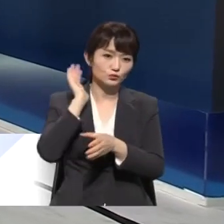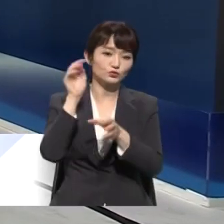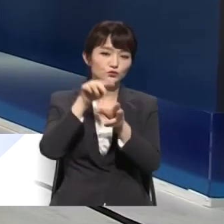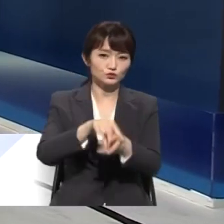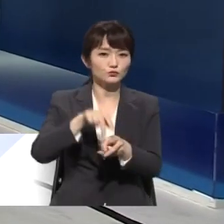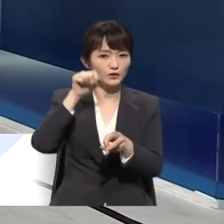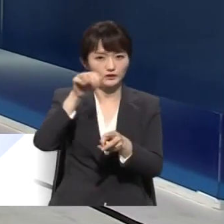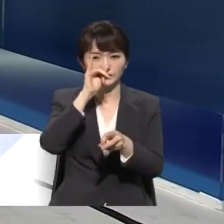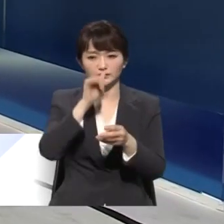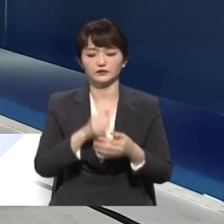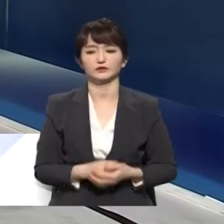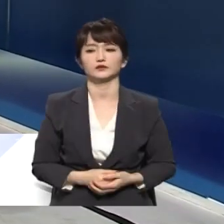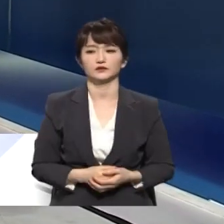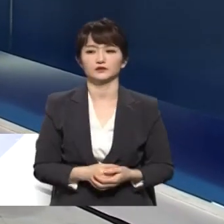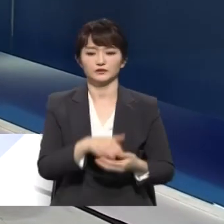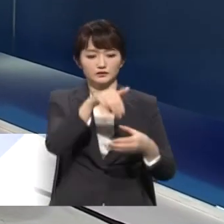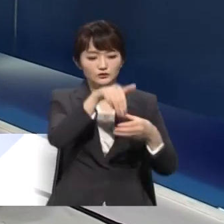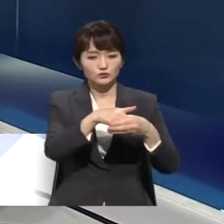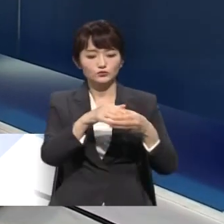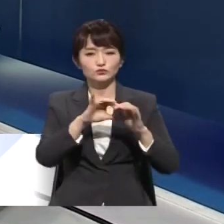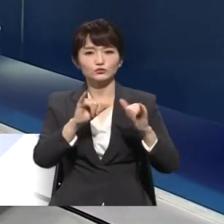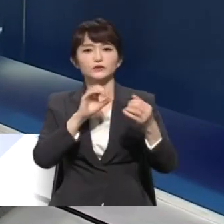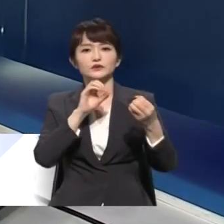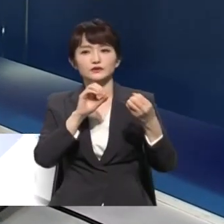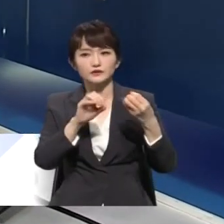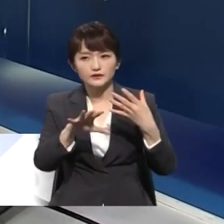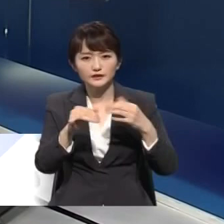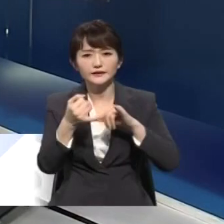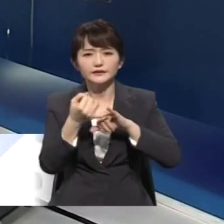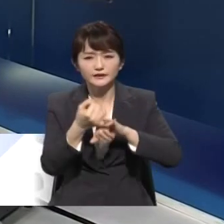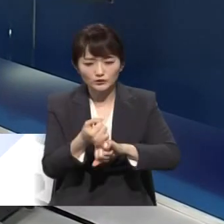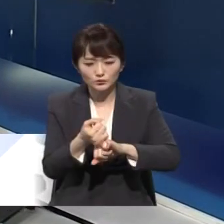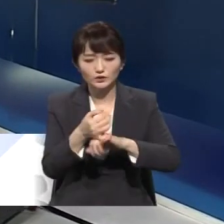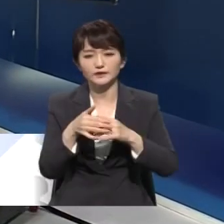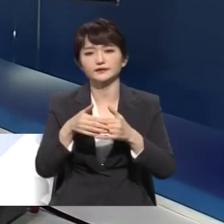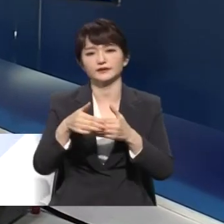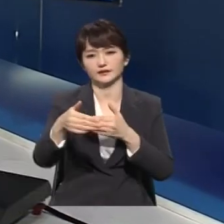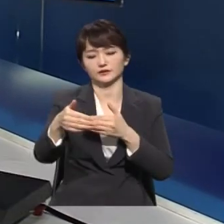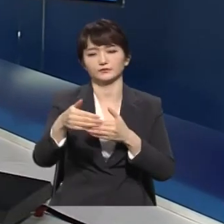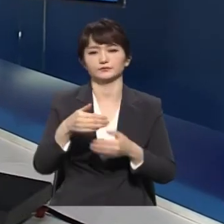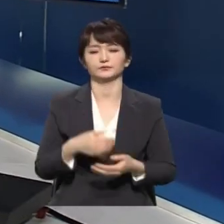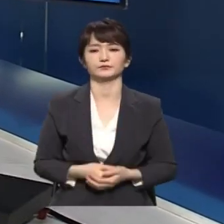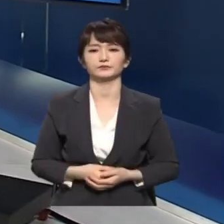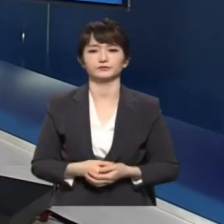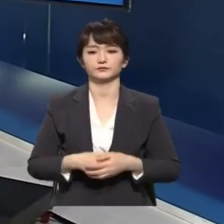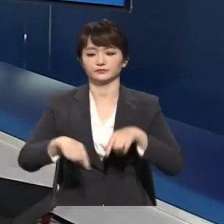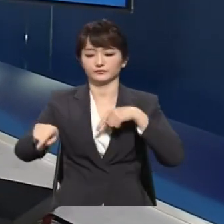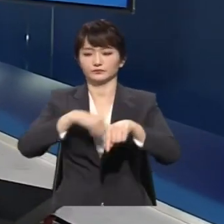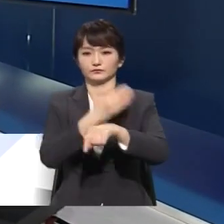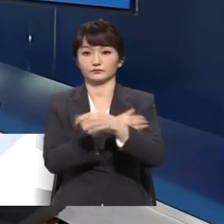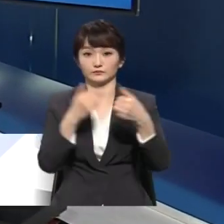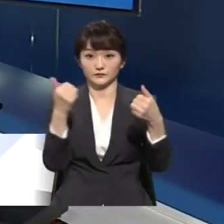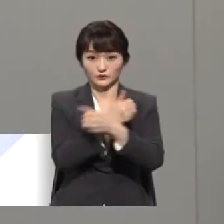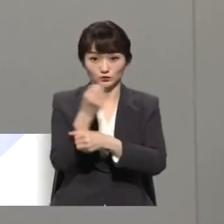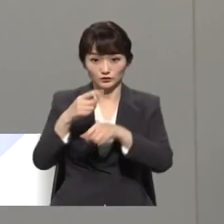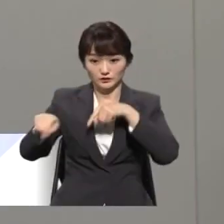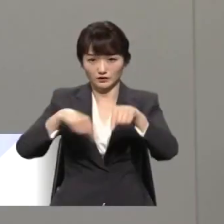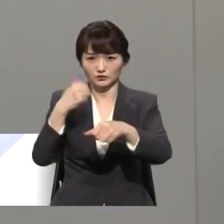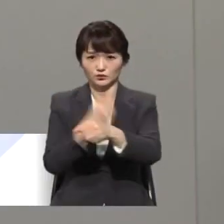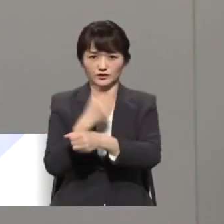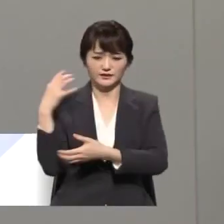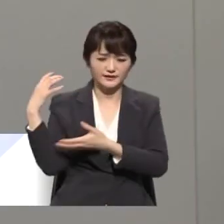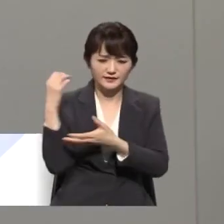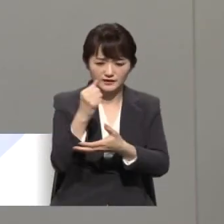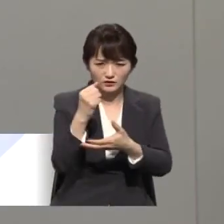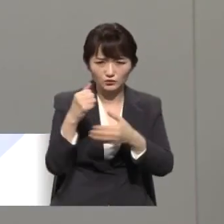우리의 응답하고 국민의 탄식의 대책을 약속하는 과정이기도 합니다 정권 교체를 넘어 정치 개혁 3 기득권 교체를